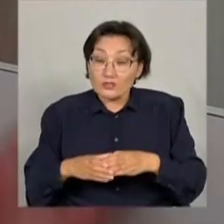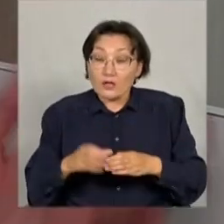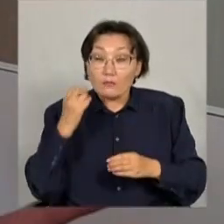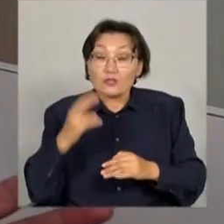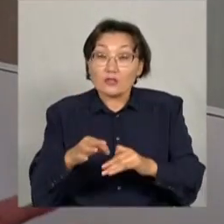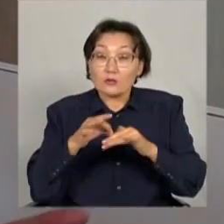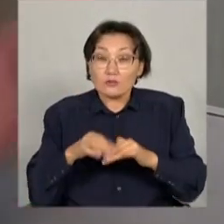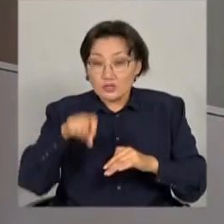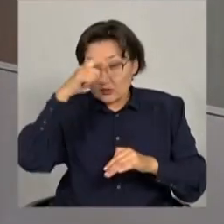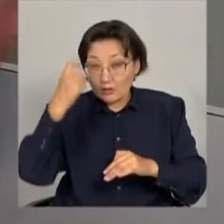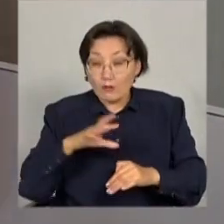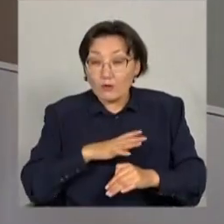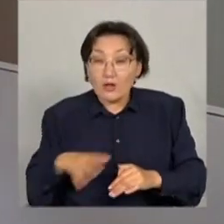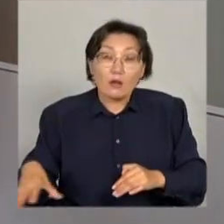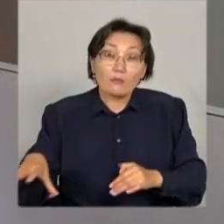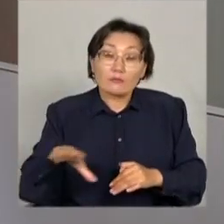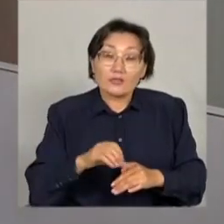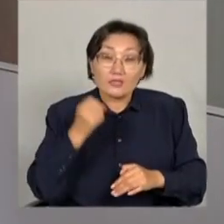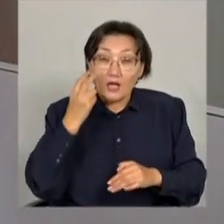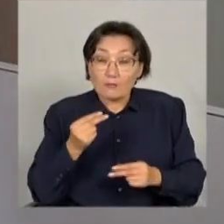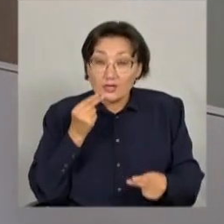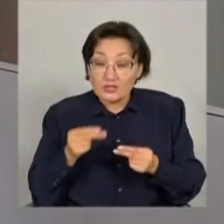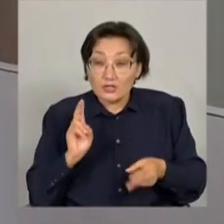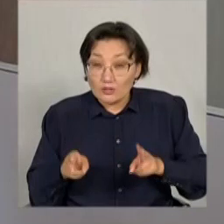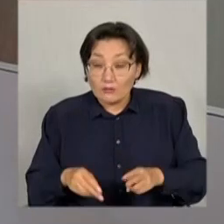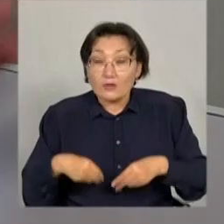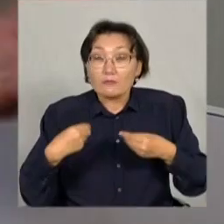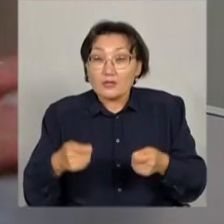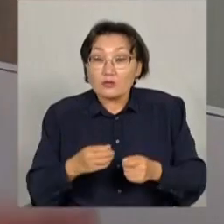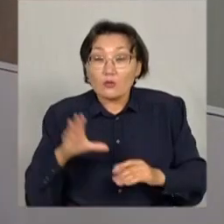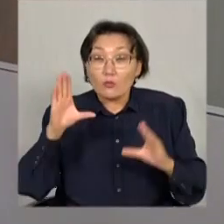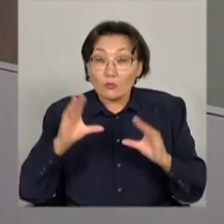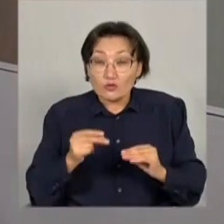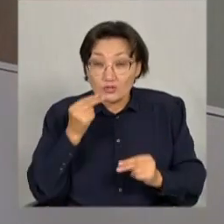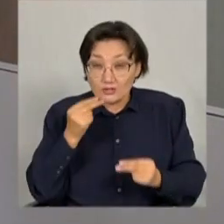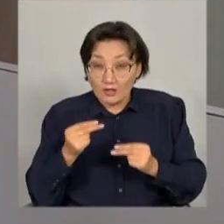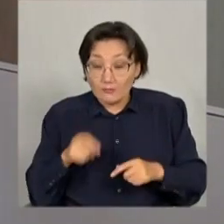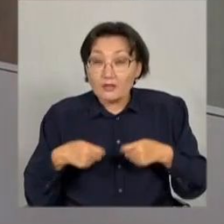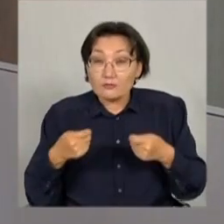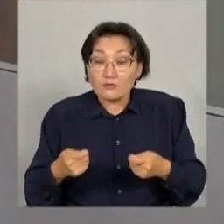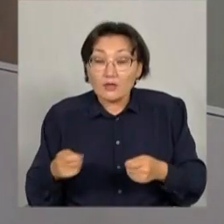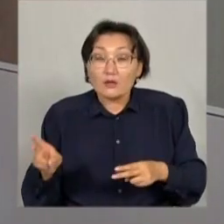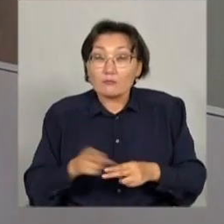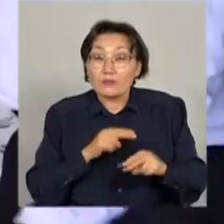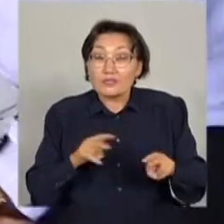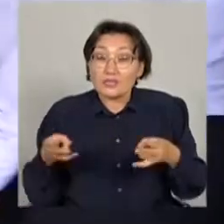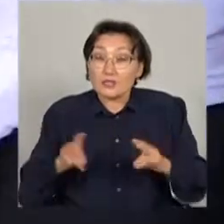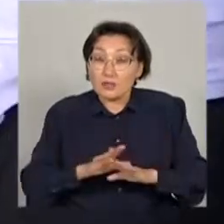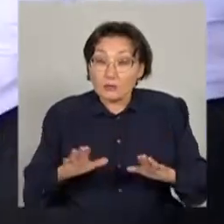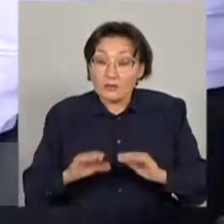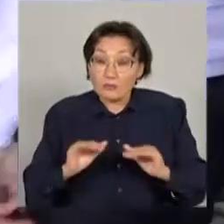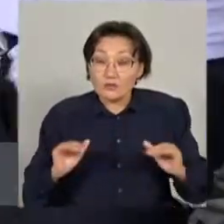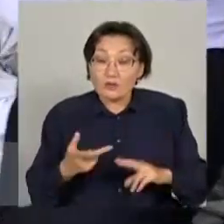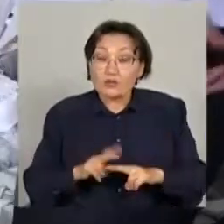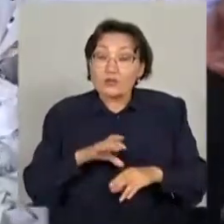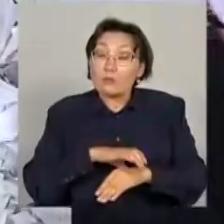келді, күн ыстық. Олардың бәрін әбетін дайындап беріп, ужын беріп, енді алып келген екен біз ол балаларды қараусыз тастамаймыз ғой. Қазір бұл